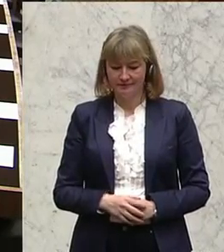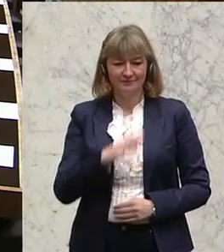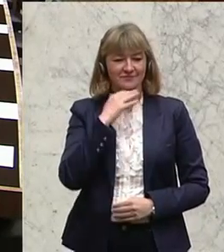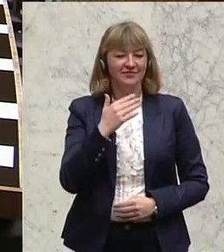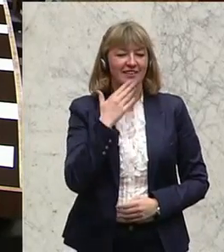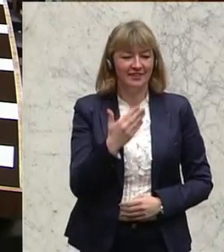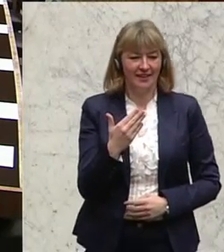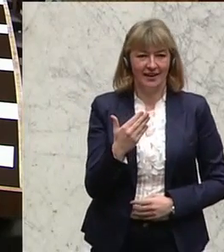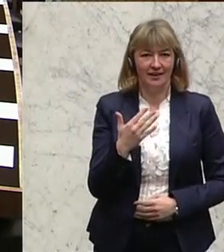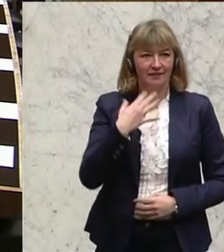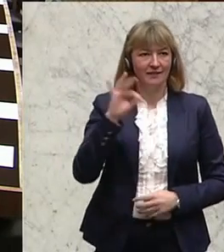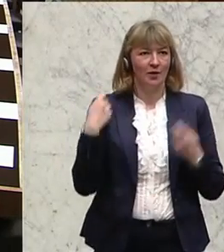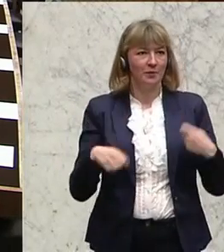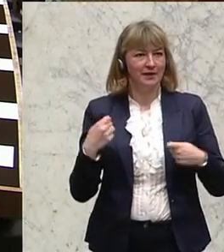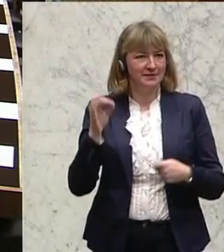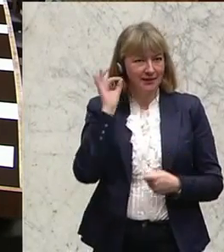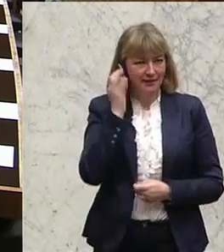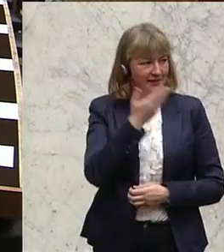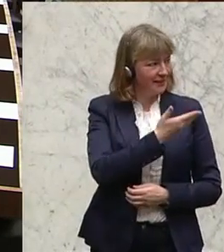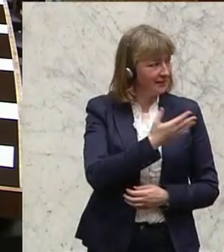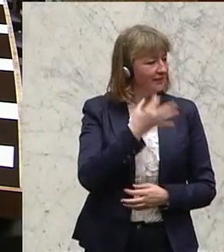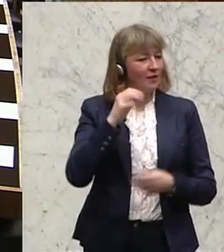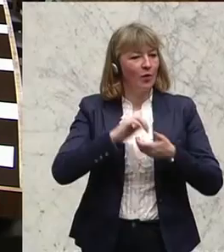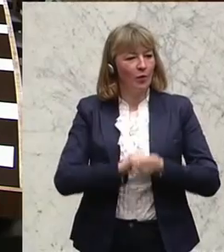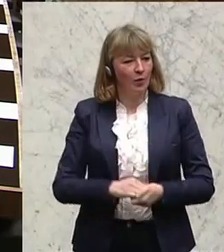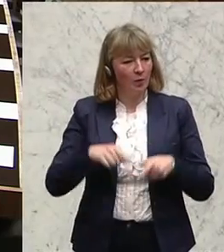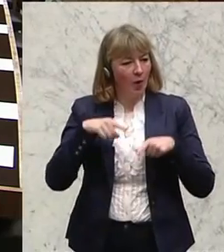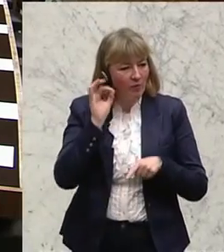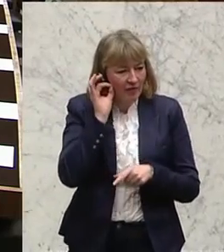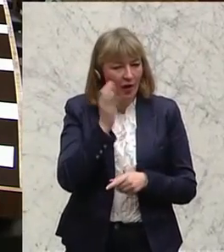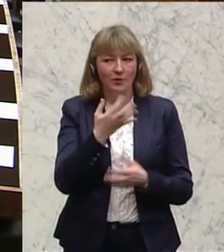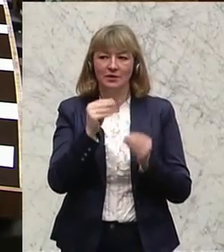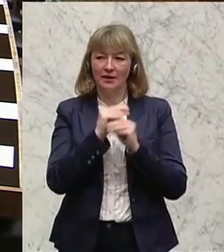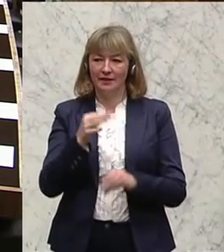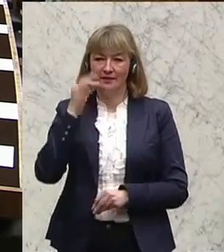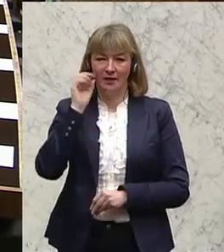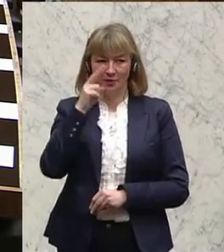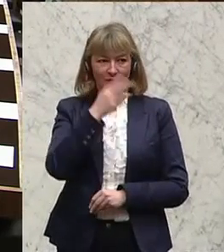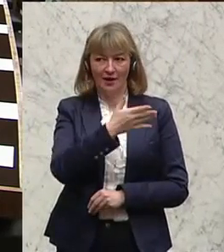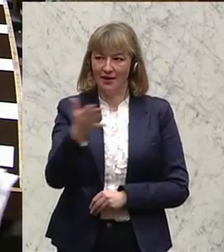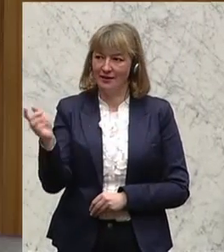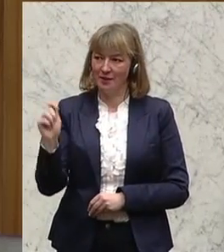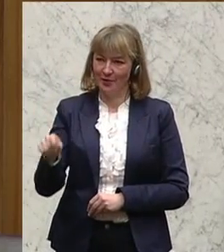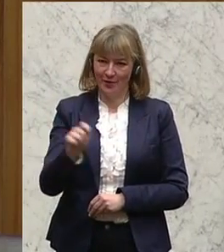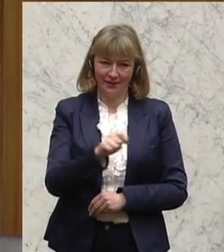Vielen Dank, Frau Präsidentin, Frau Klubobfrau, meine sehr verehrten Damen und Herren